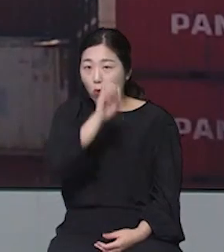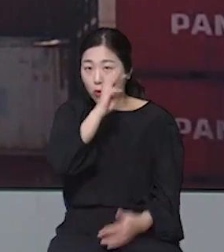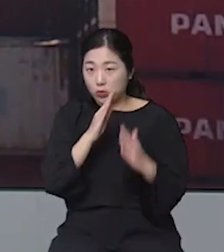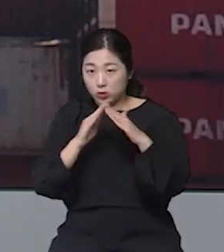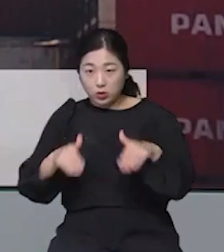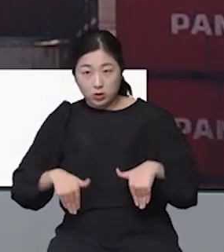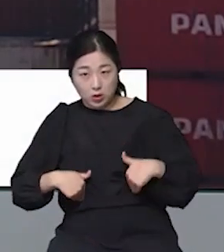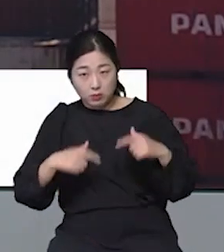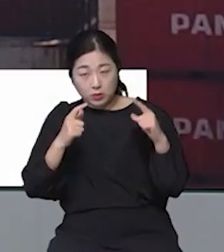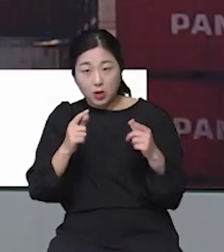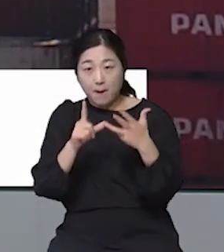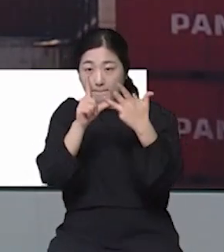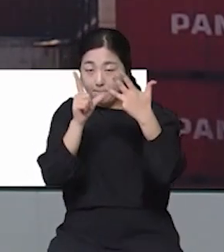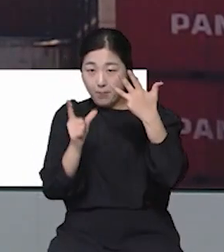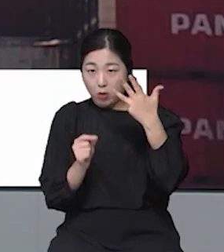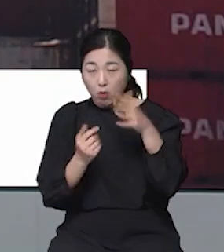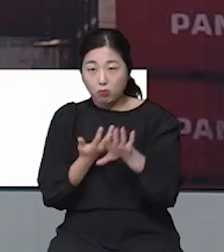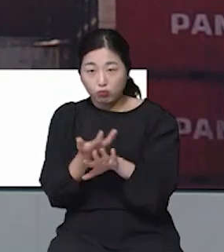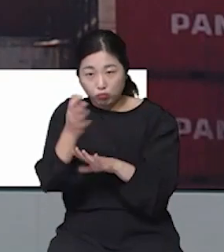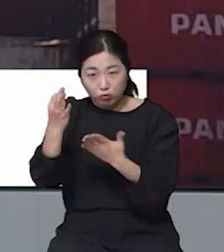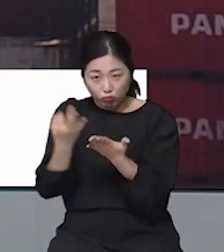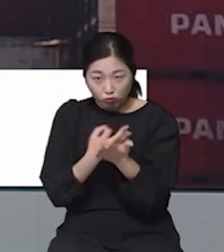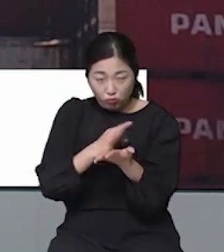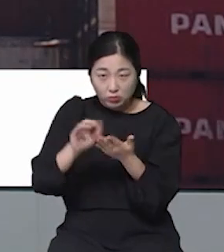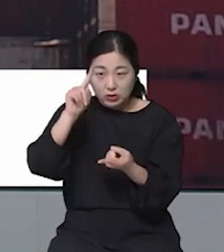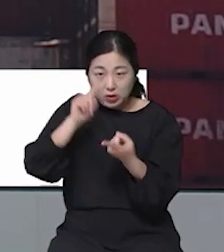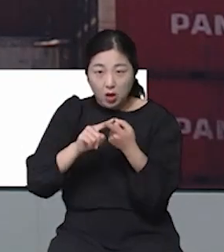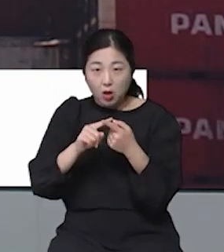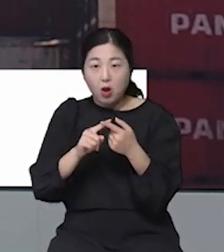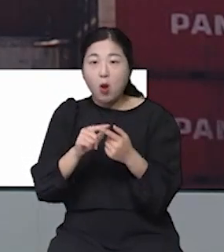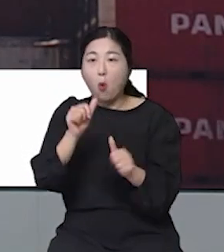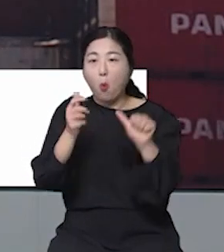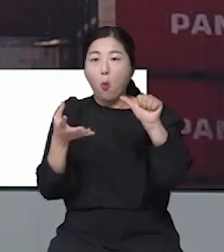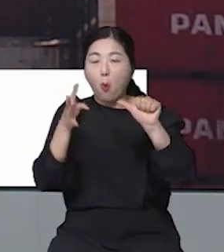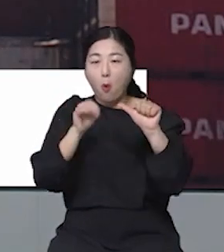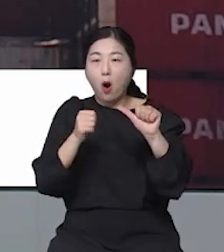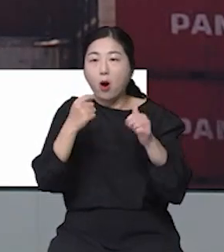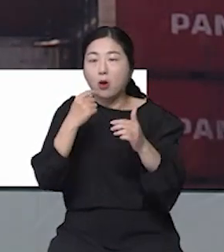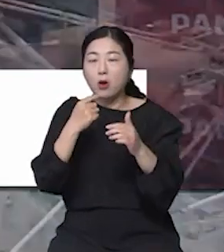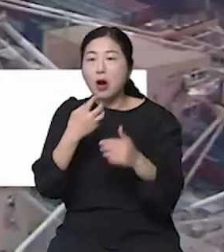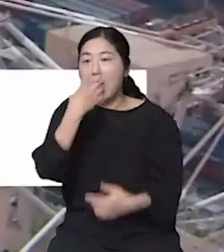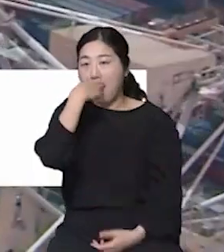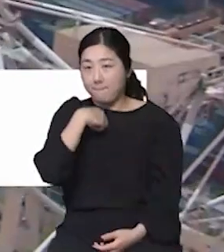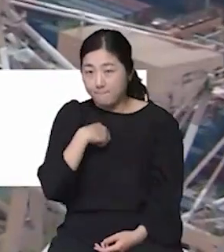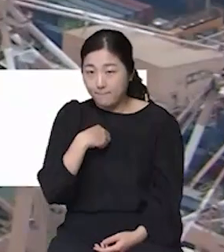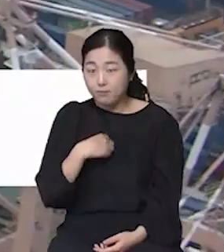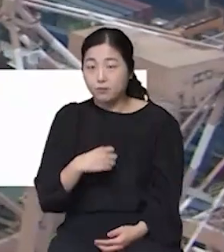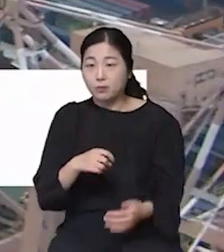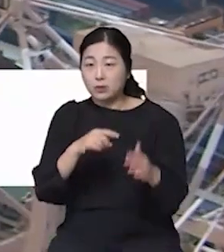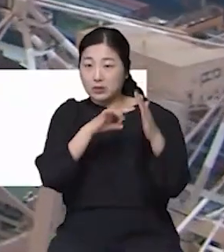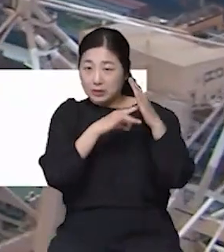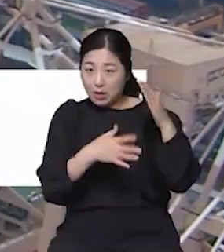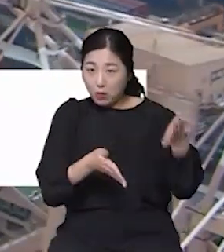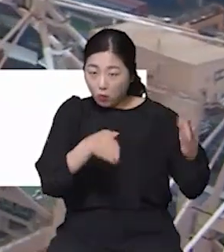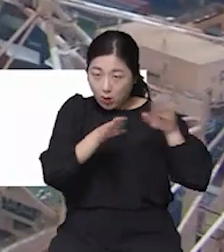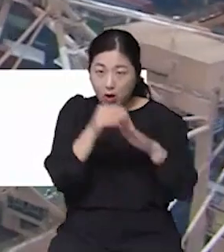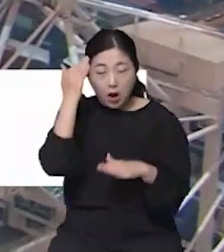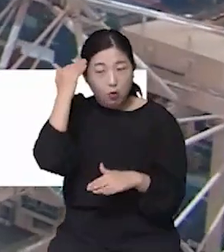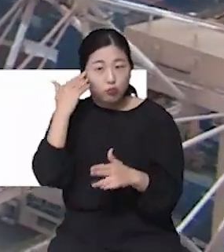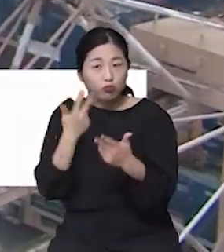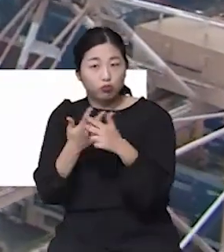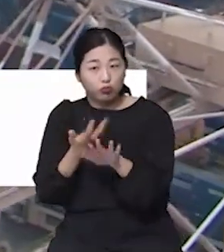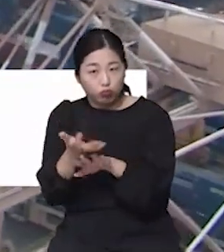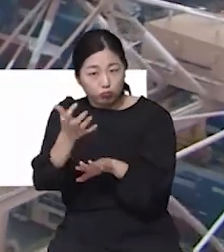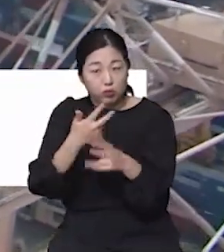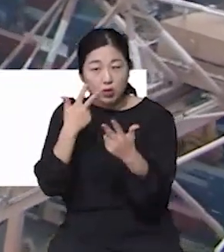광주 전남 지역 8월 무역 수지가 5억 달러의 흑자를 기록했습니다. 광주 본부 세관과 한국무역협회,